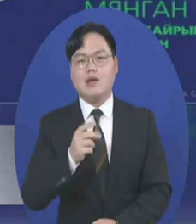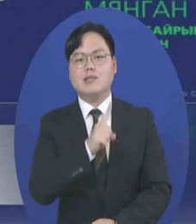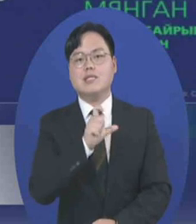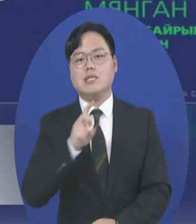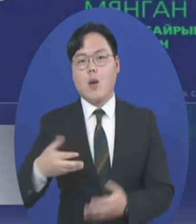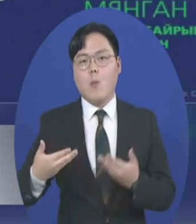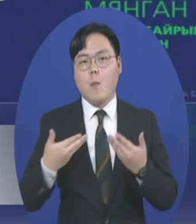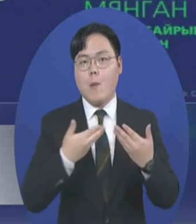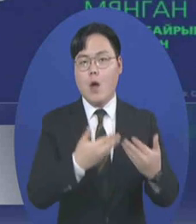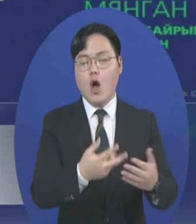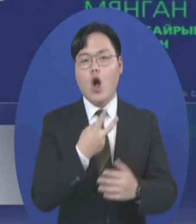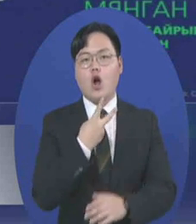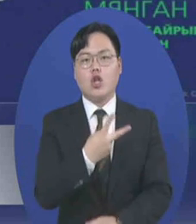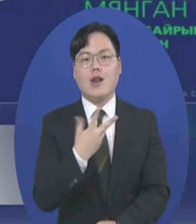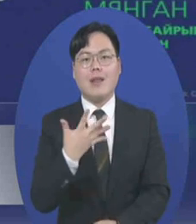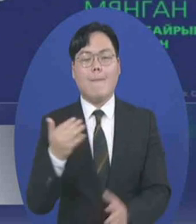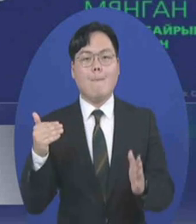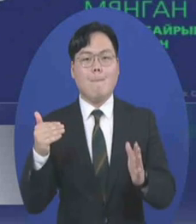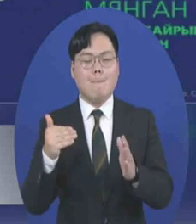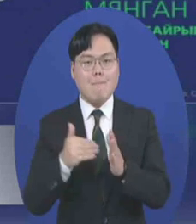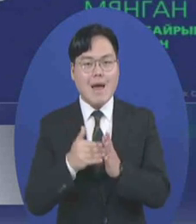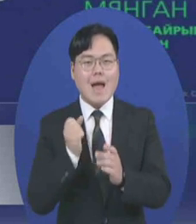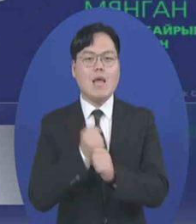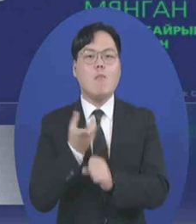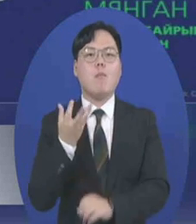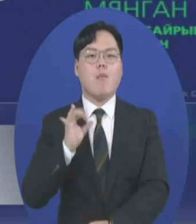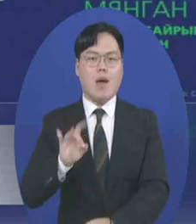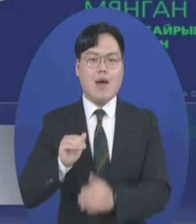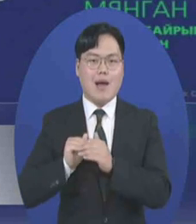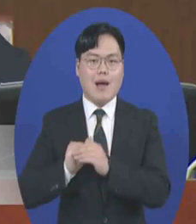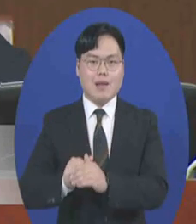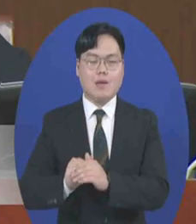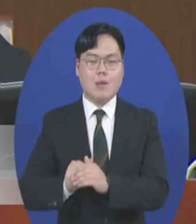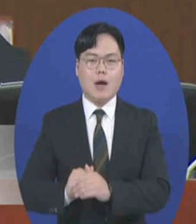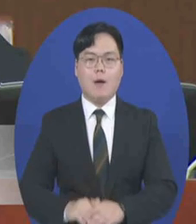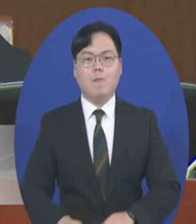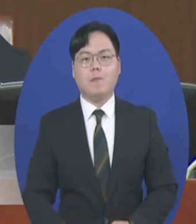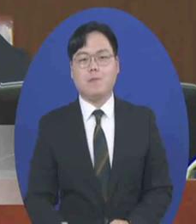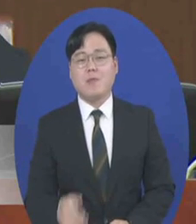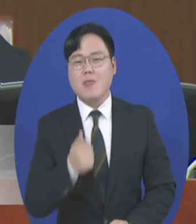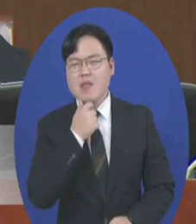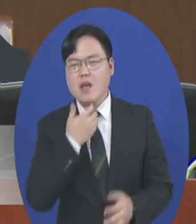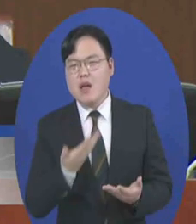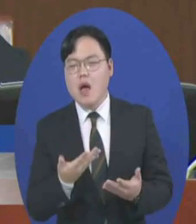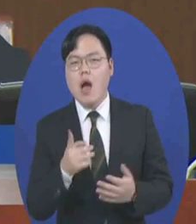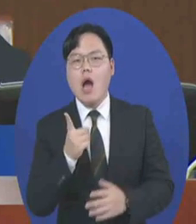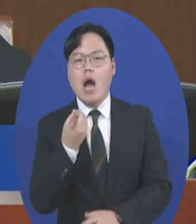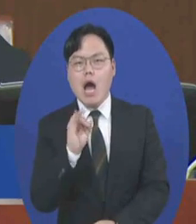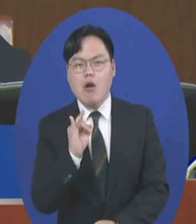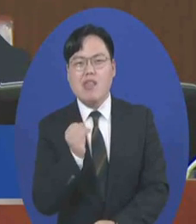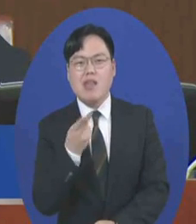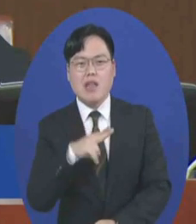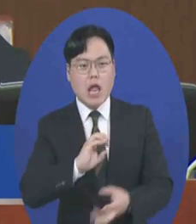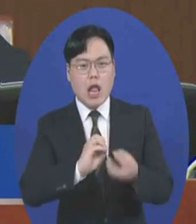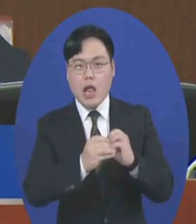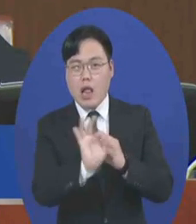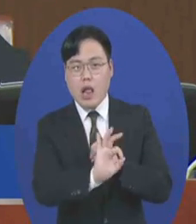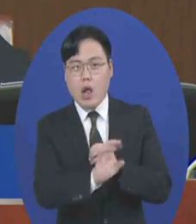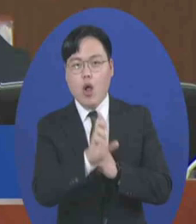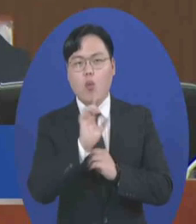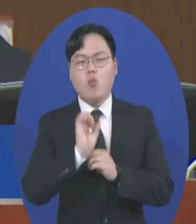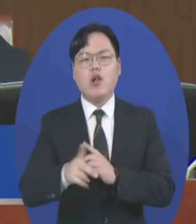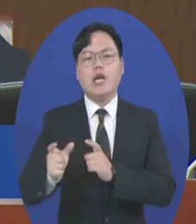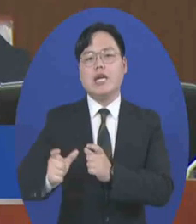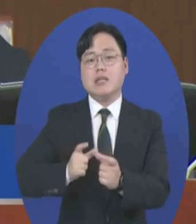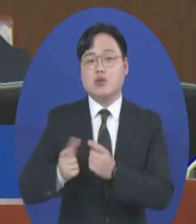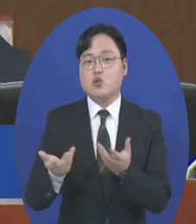олгож 225 мянган ажлын байрыг хадгалсан байгаа юм а. За хэрвээ бид нар 10 их наядын төлөвлөгөө хэрэгжүүлээгүй бол